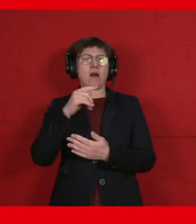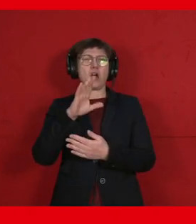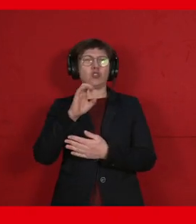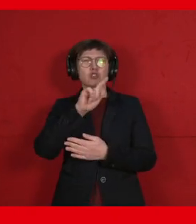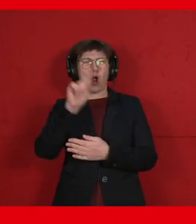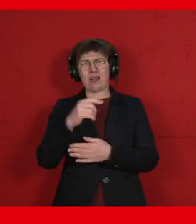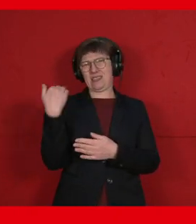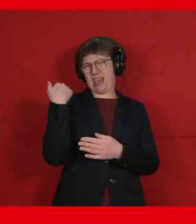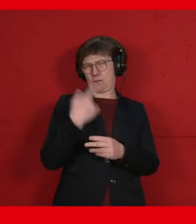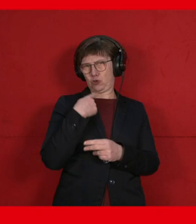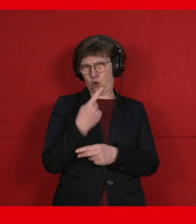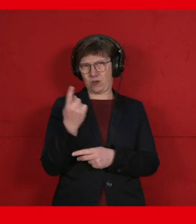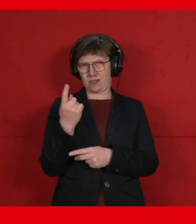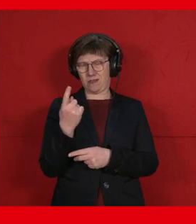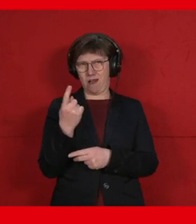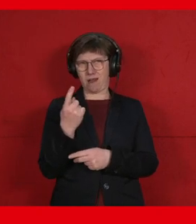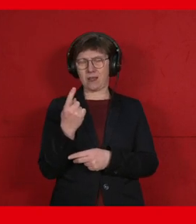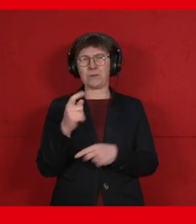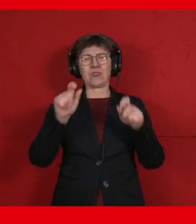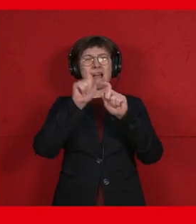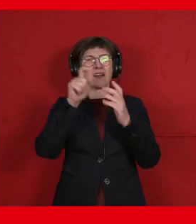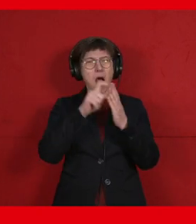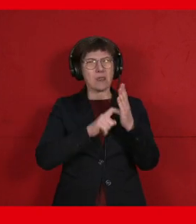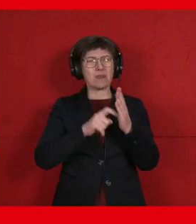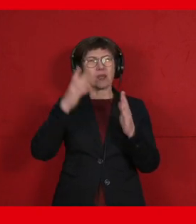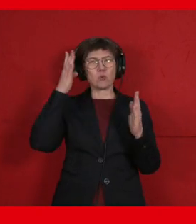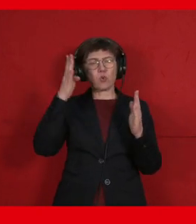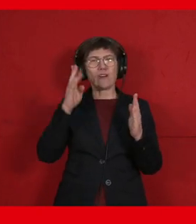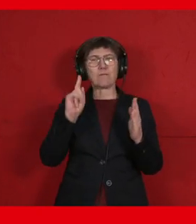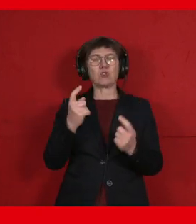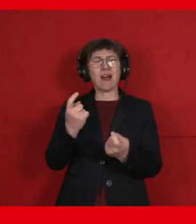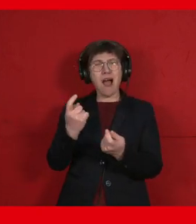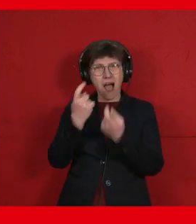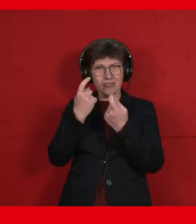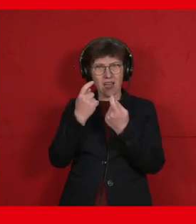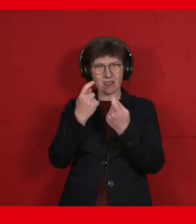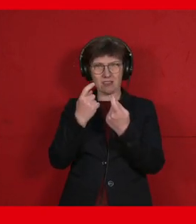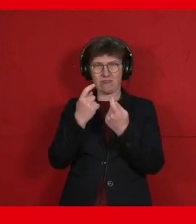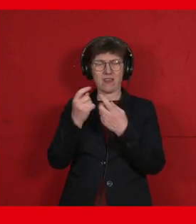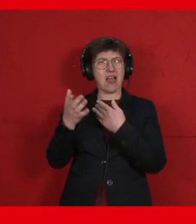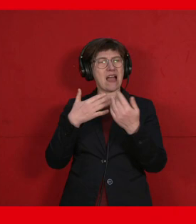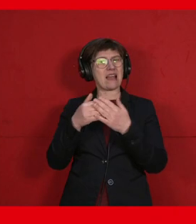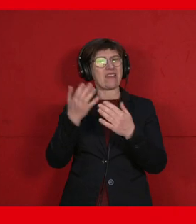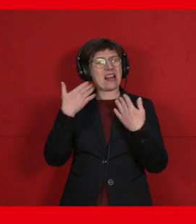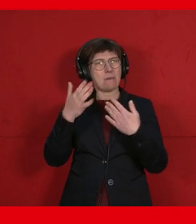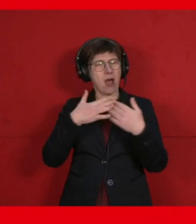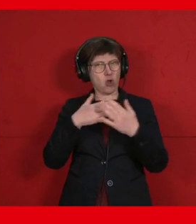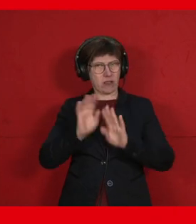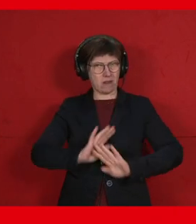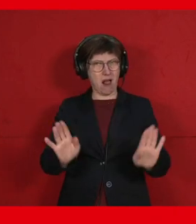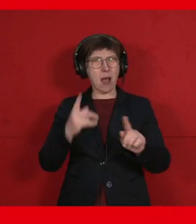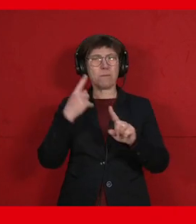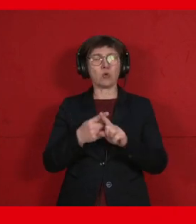hatte das vorhin auch schon sehr klar gesagt, die Rahmenbedingungen in der Zukunft müssen attraktiv sein für klimaneutrale Geschäftsmodelle und